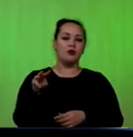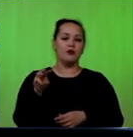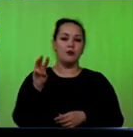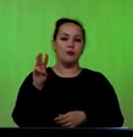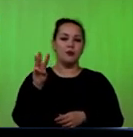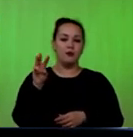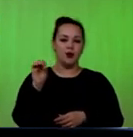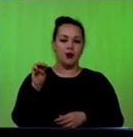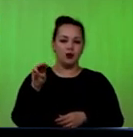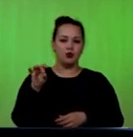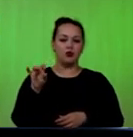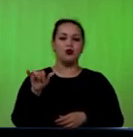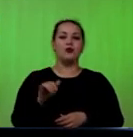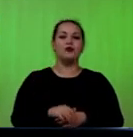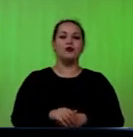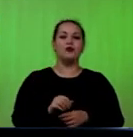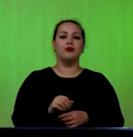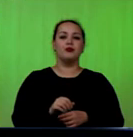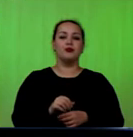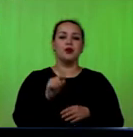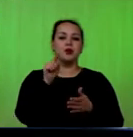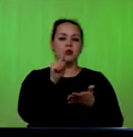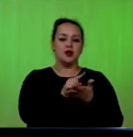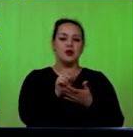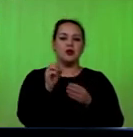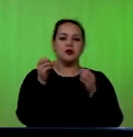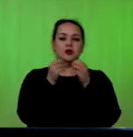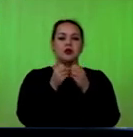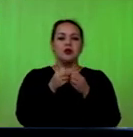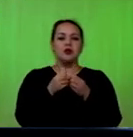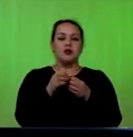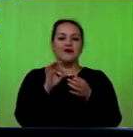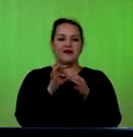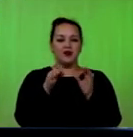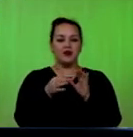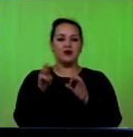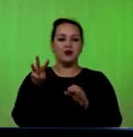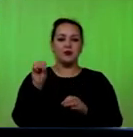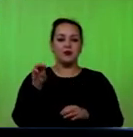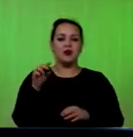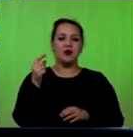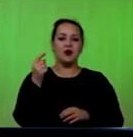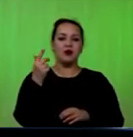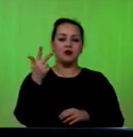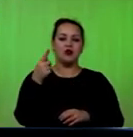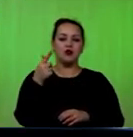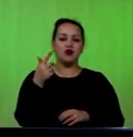задание 10 выразите в метров 3 4 части километра